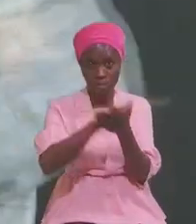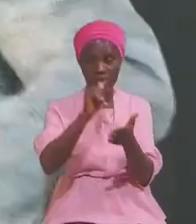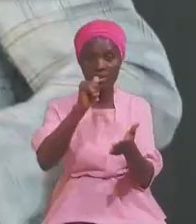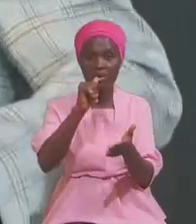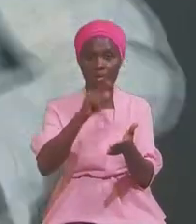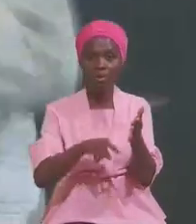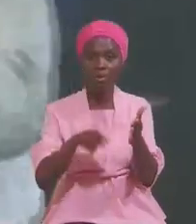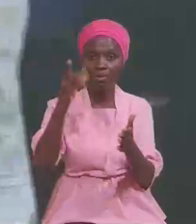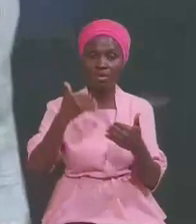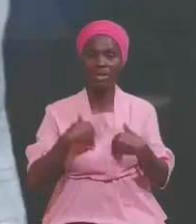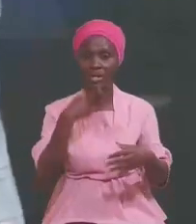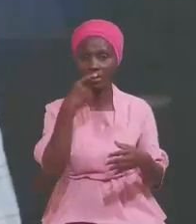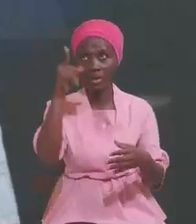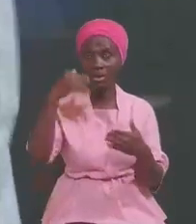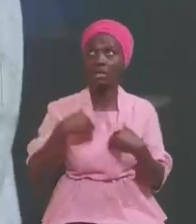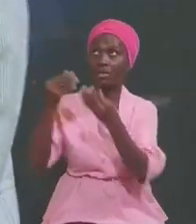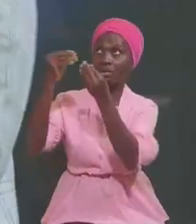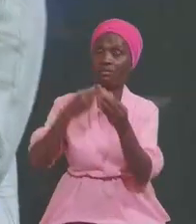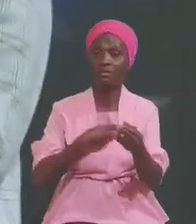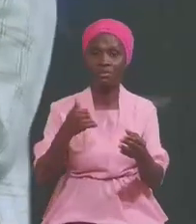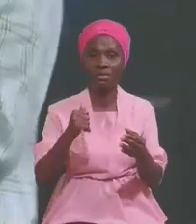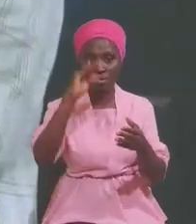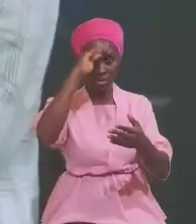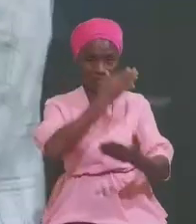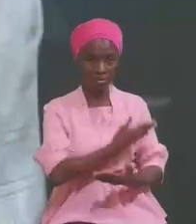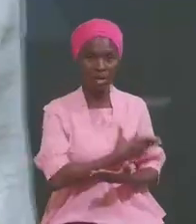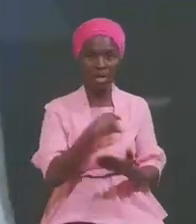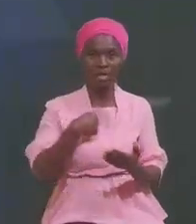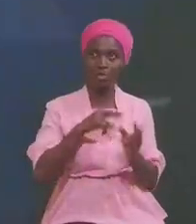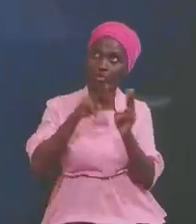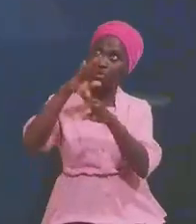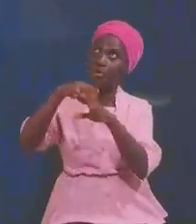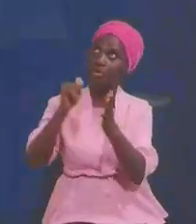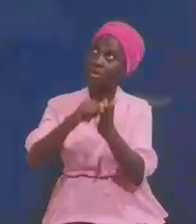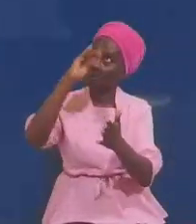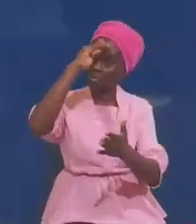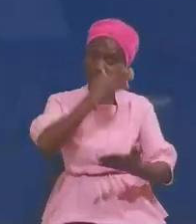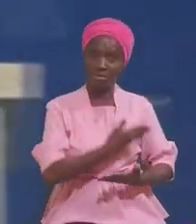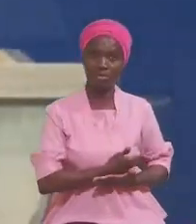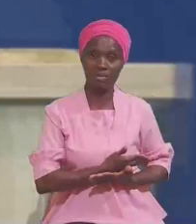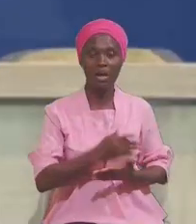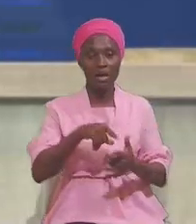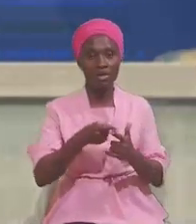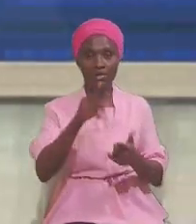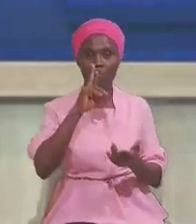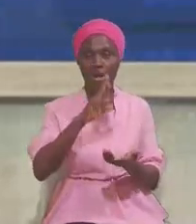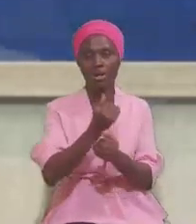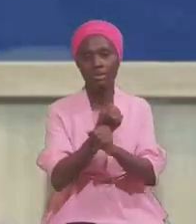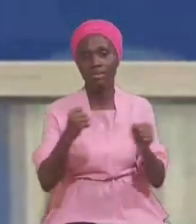son Fils. Et nous regardons le Fils. Et on est sauvé. Et puis vous êtes